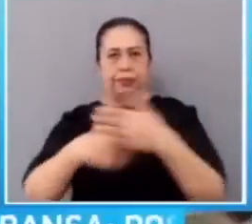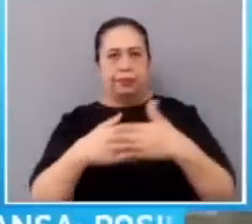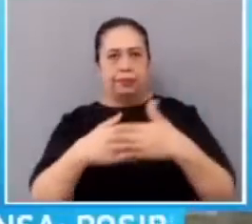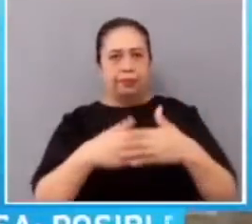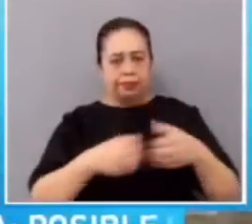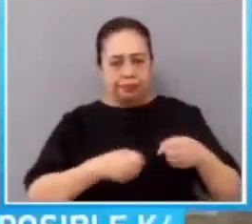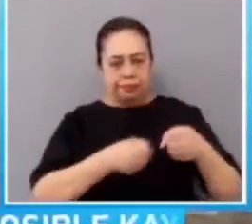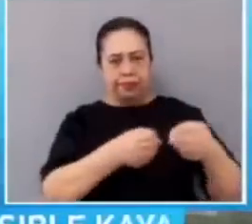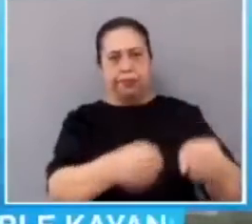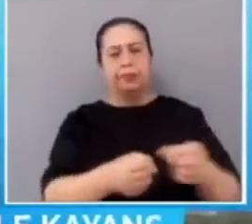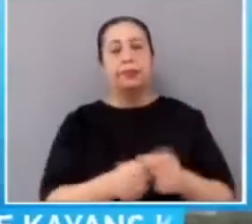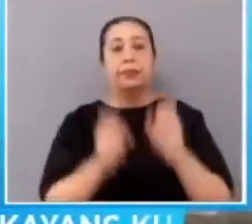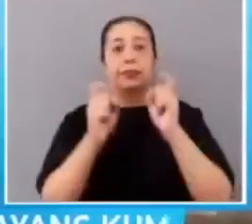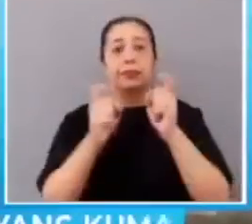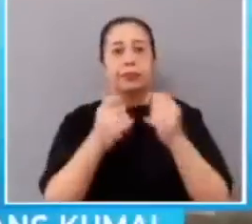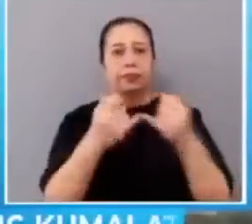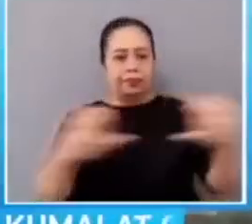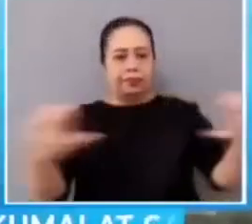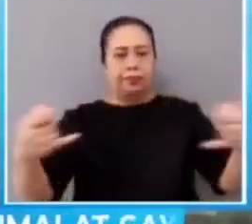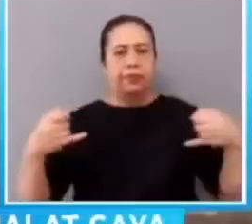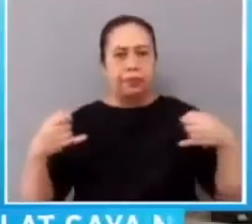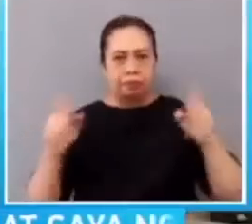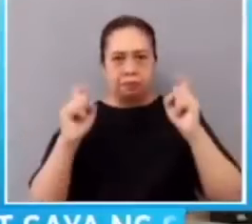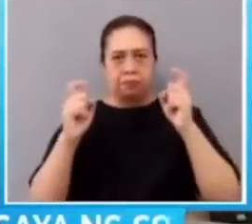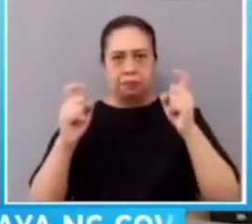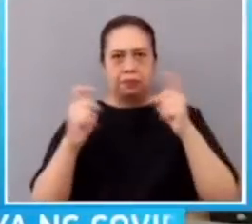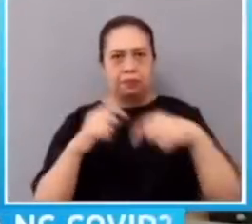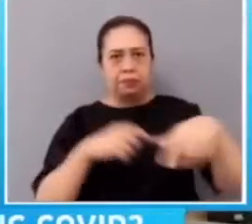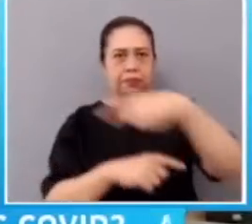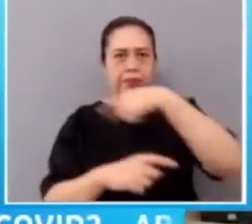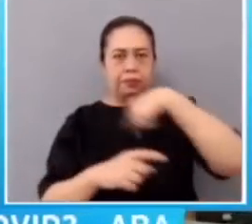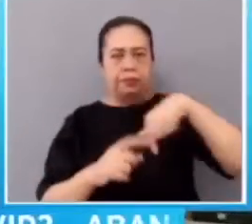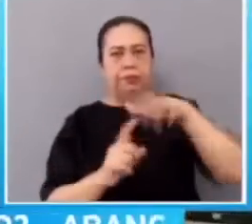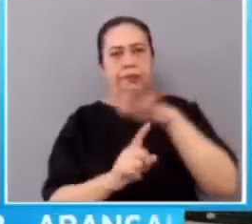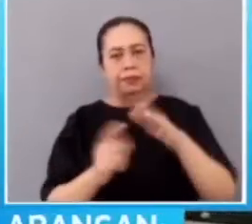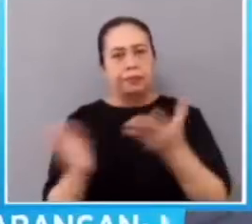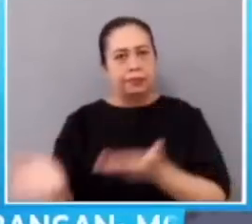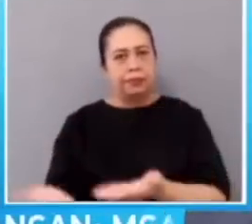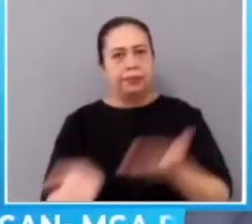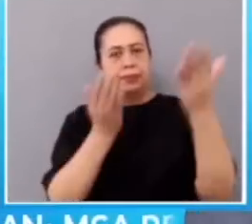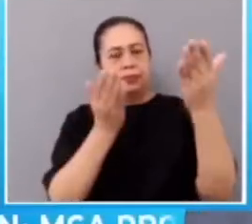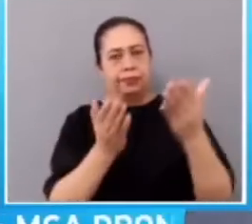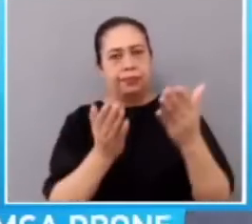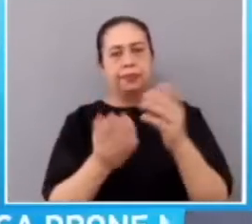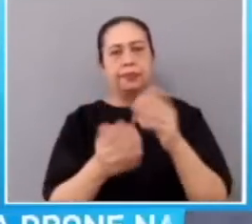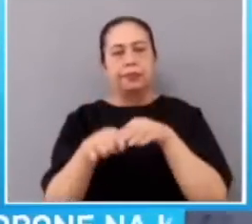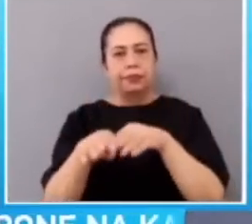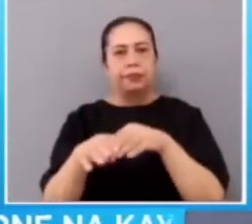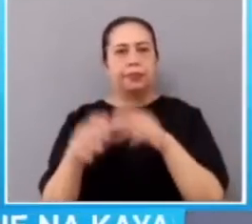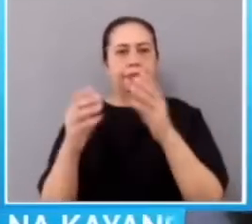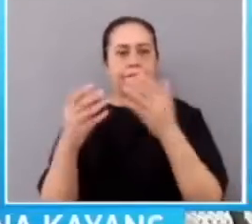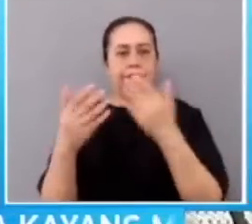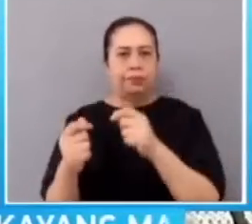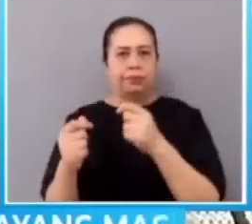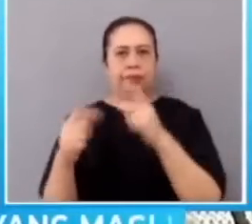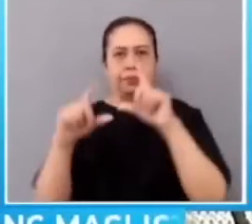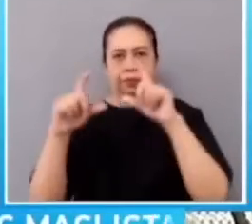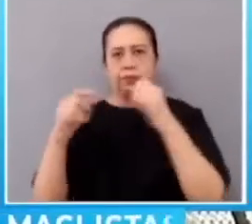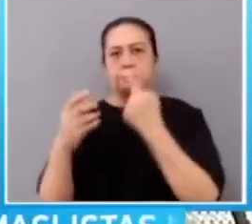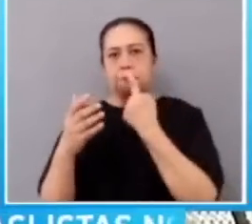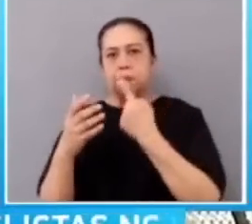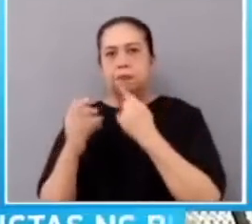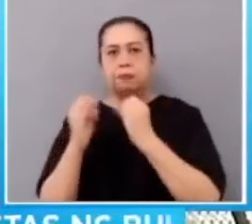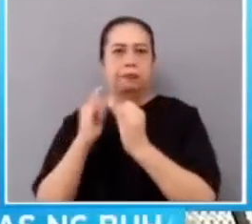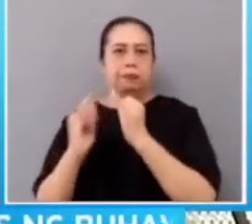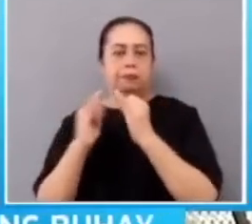Agad kinordo ng CDRRMO ang paligid. Dinala naman sa traffic sector ang driver para pakunan ng pahayag. Mahaharap siya